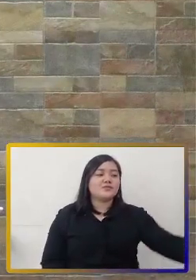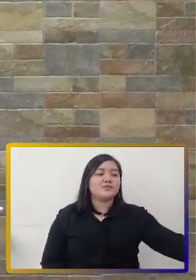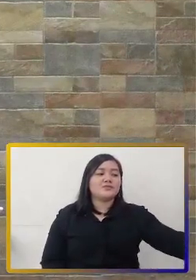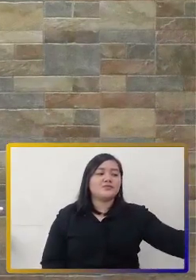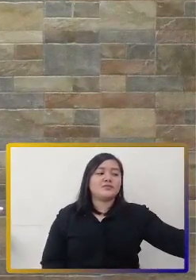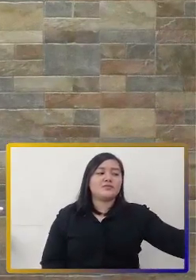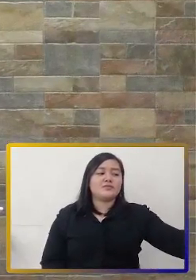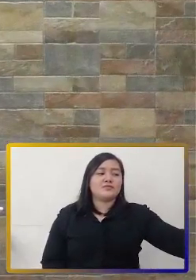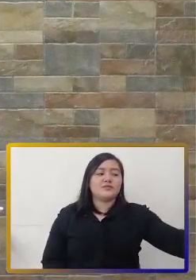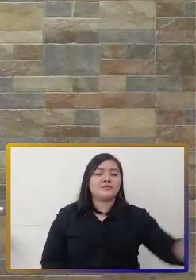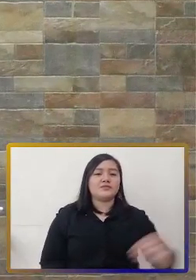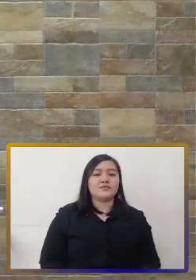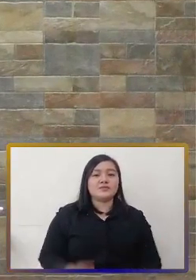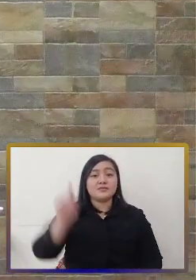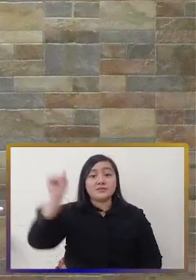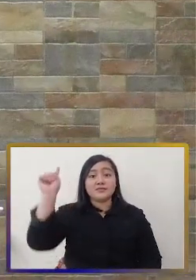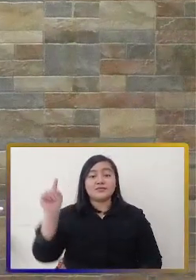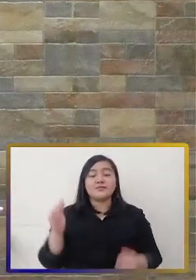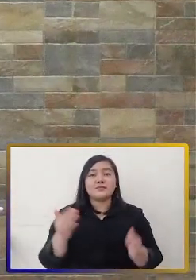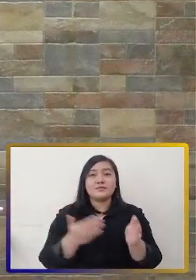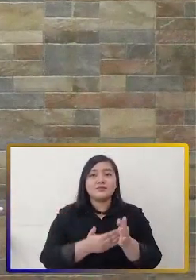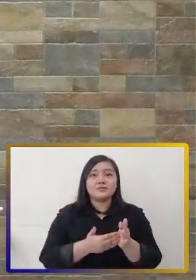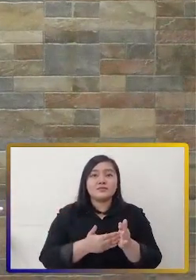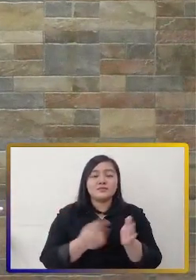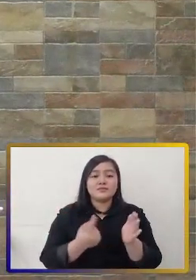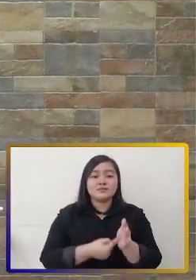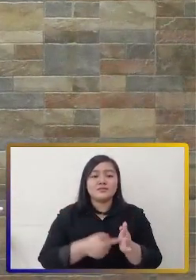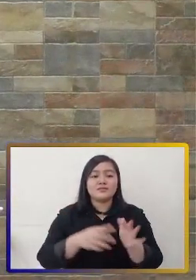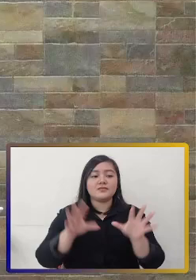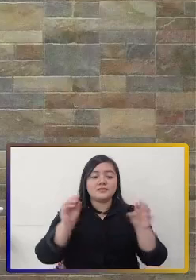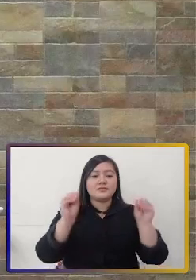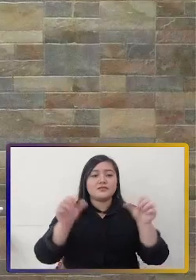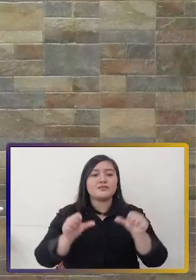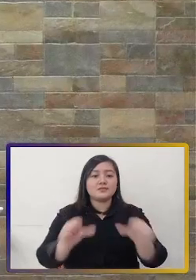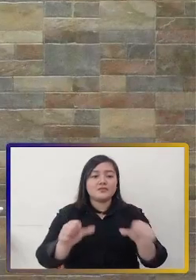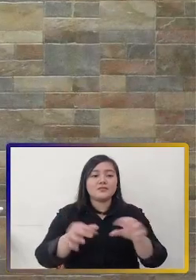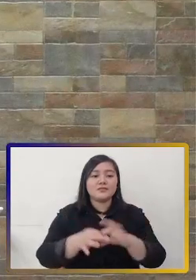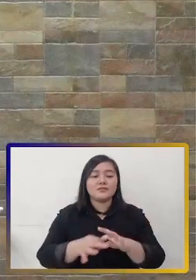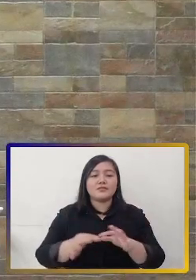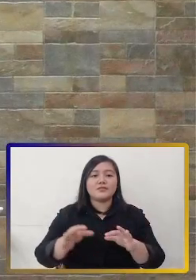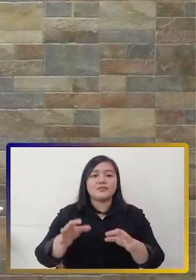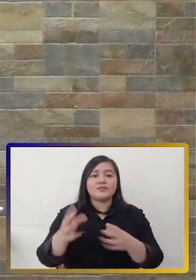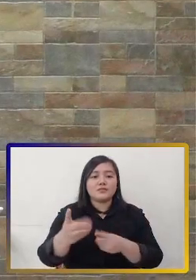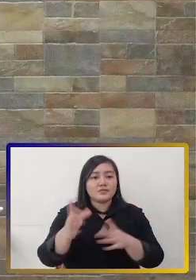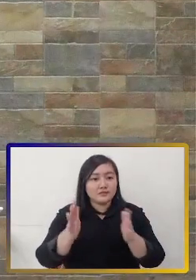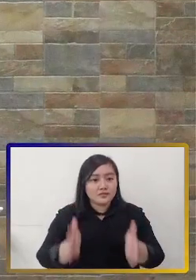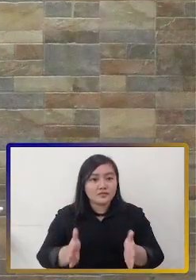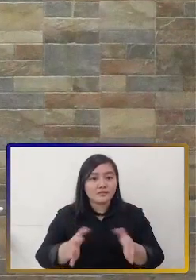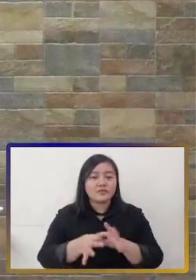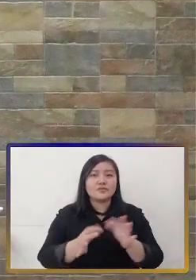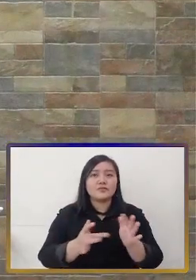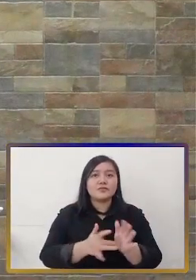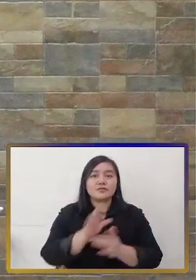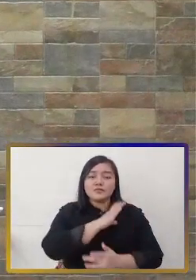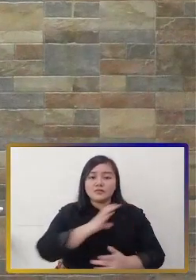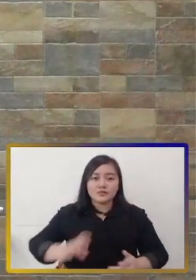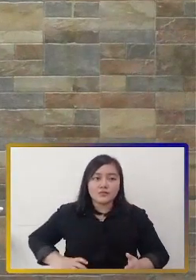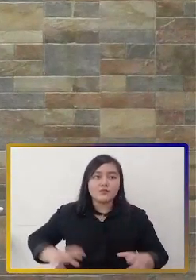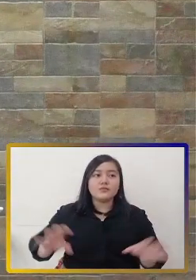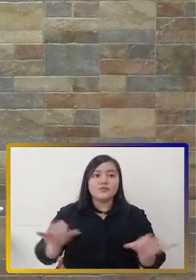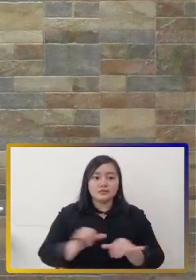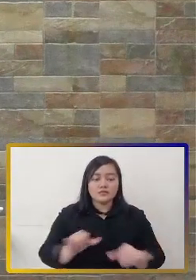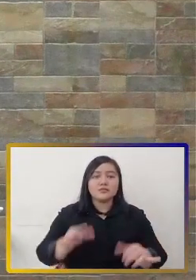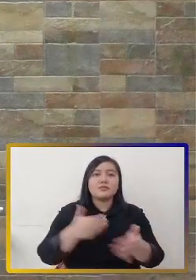pinagpapatuloy na katuruan ng mga apostles. And after the apostles, here comes these personalities na mga natuto